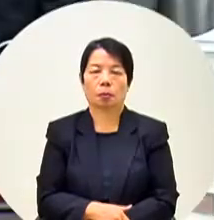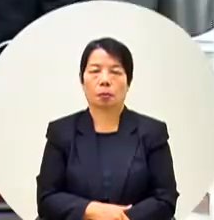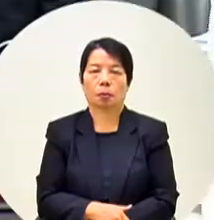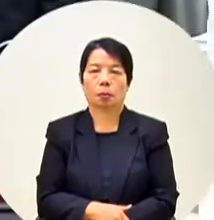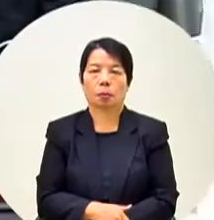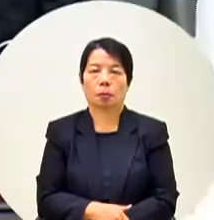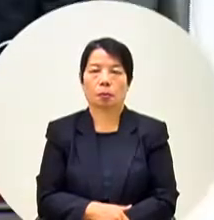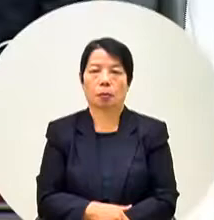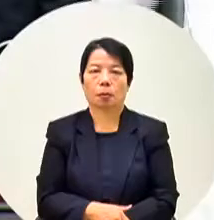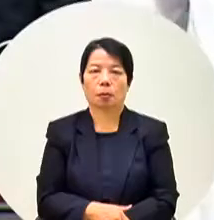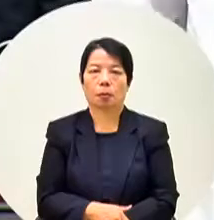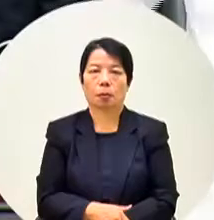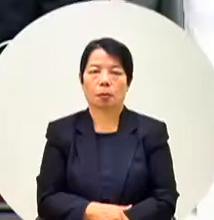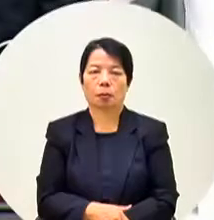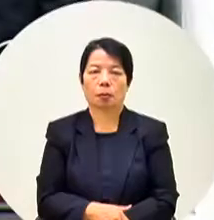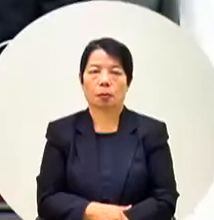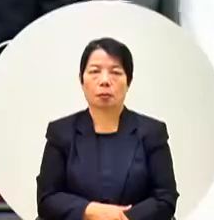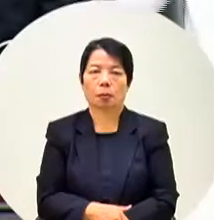是啦，